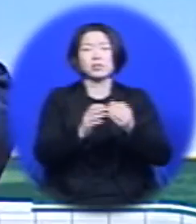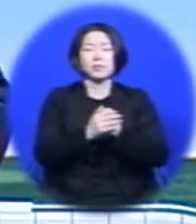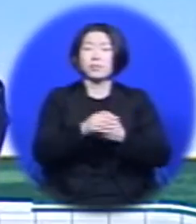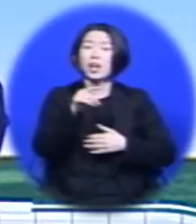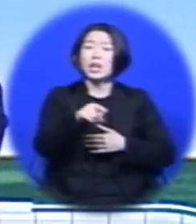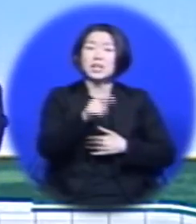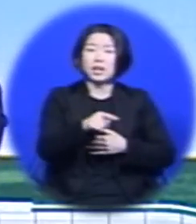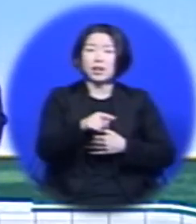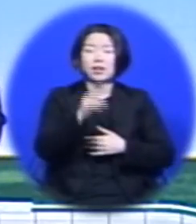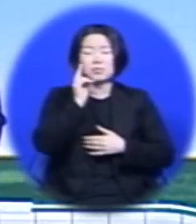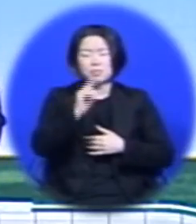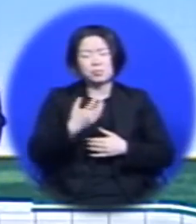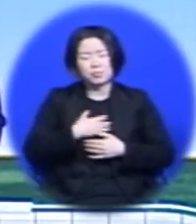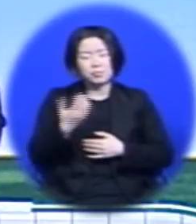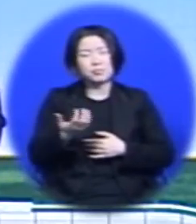이것이 비극입니다